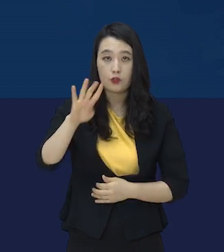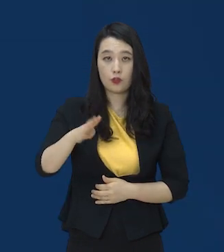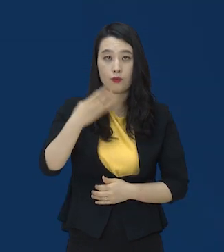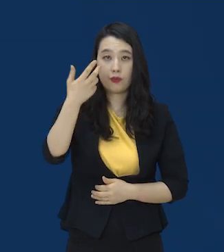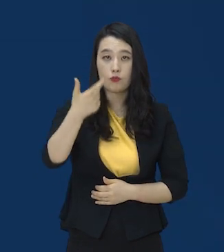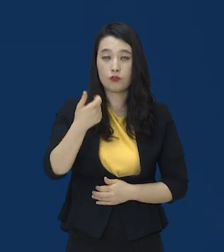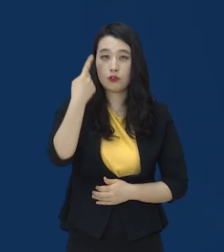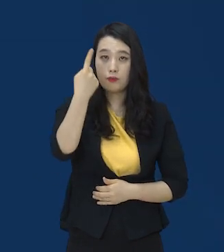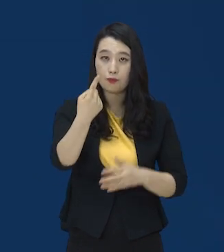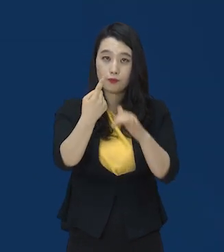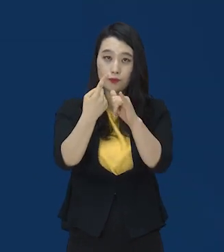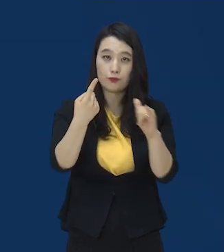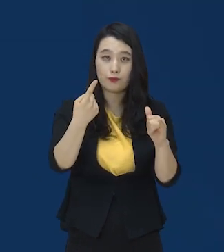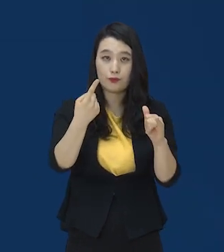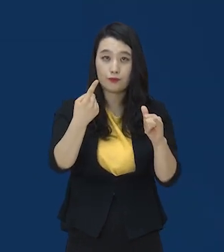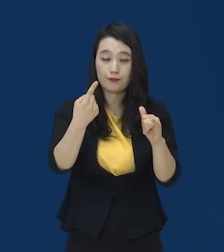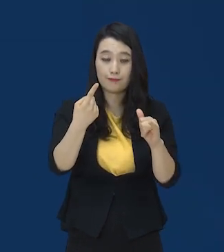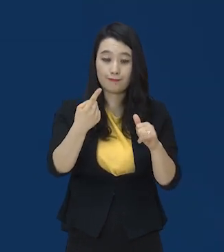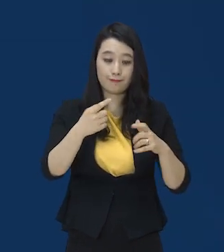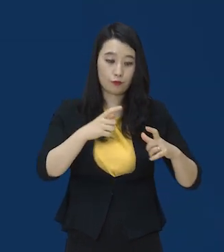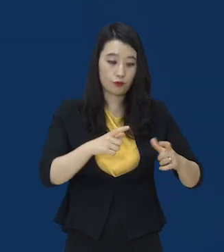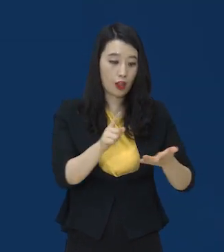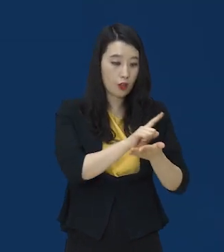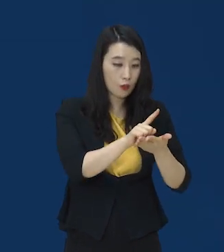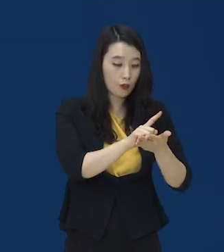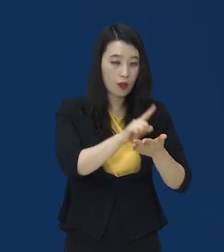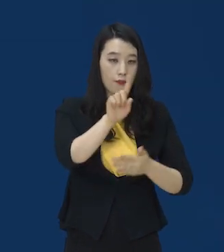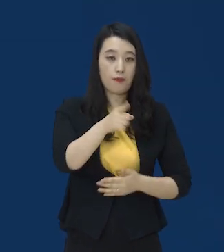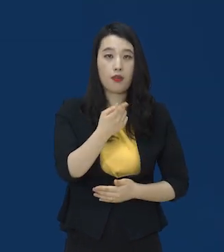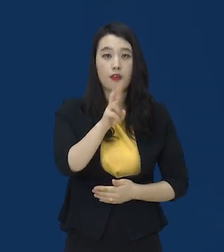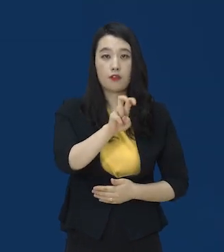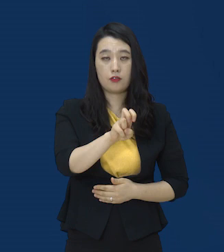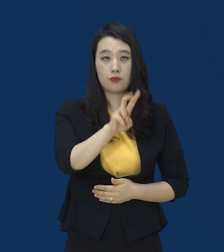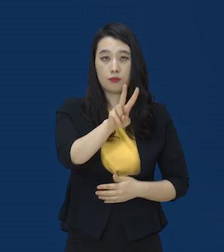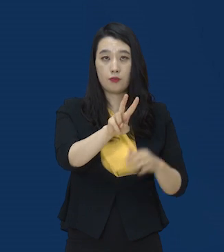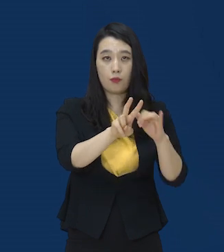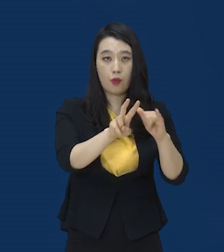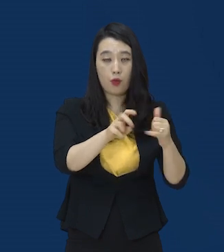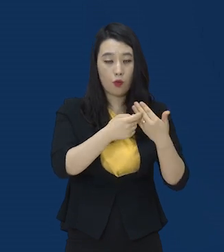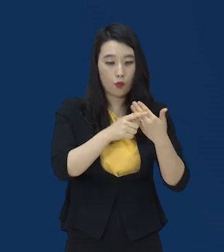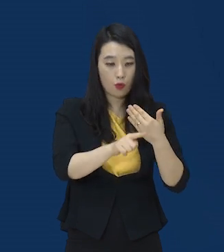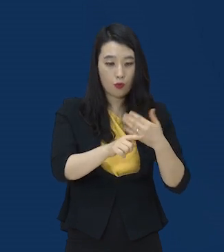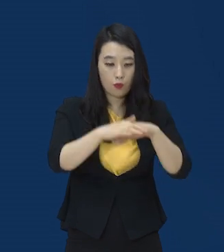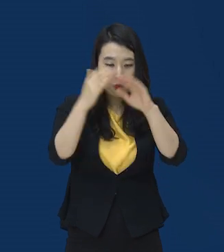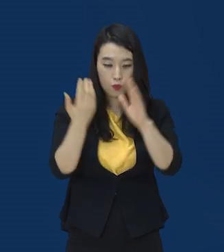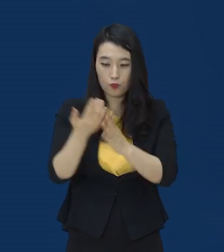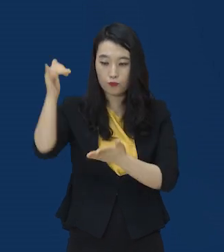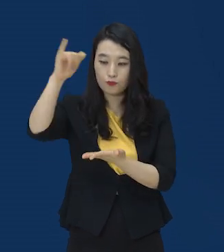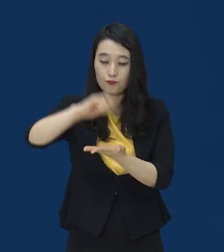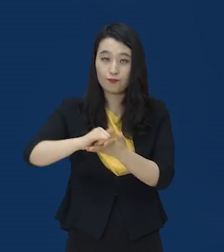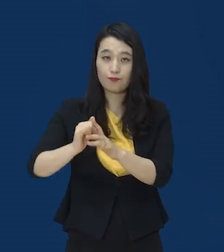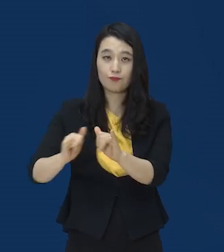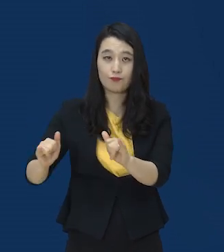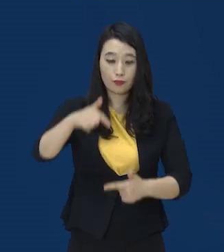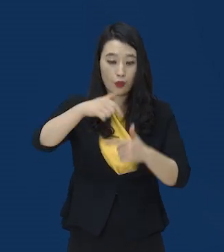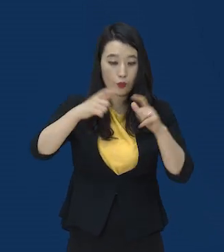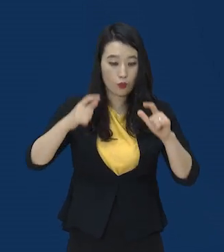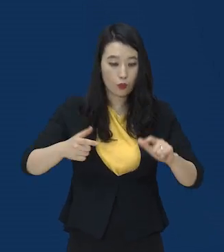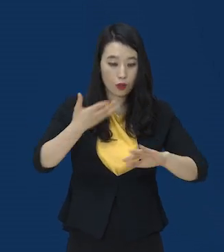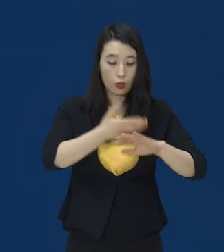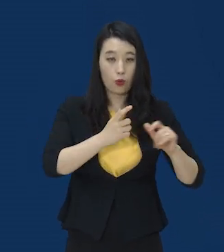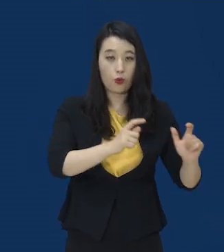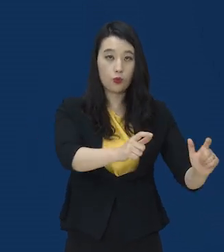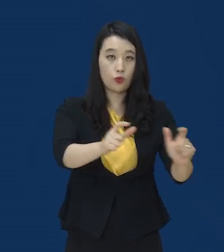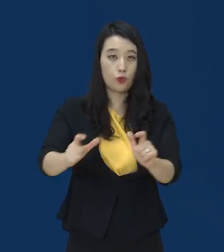1,476명으로 국내 접촉자 122명을 제외하면 모두가 해외 입국자입니다. 강남구가 타